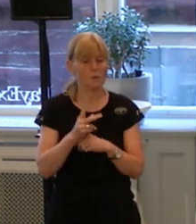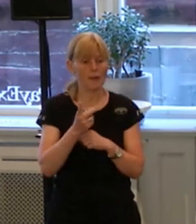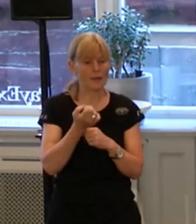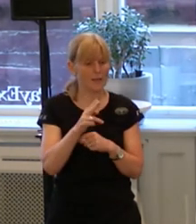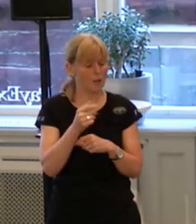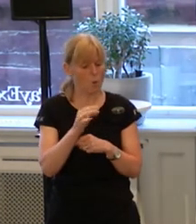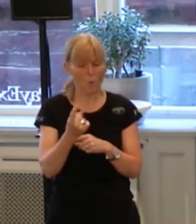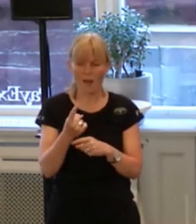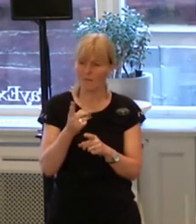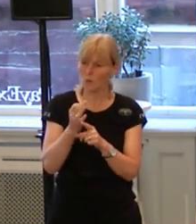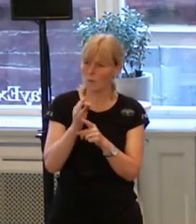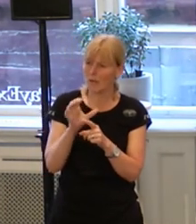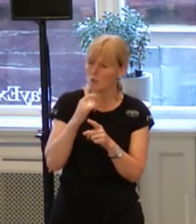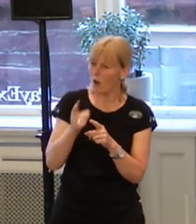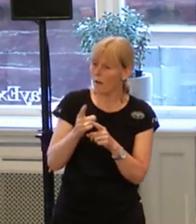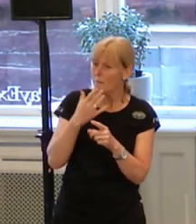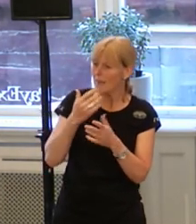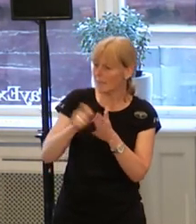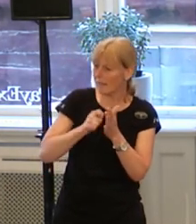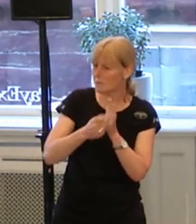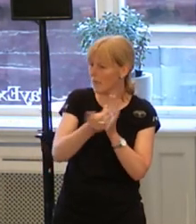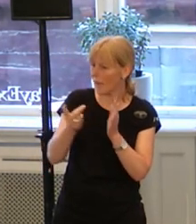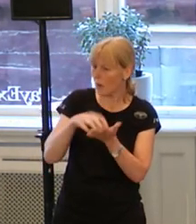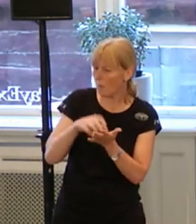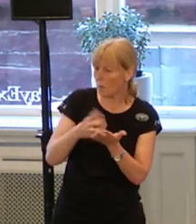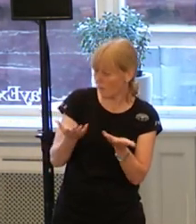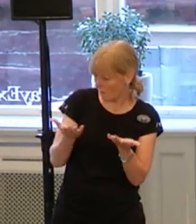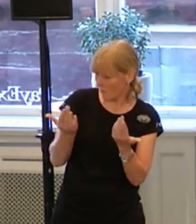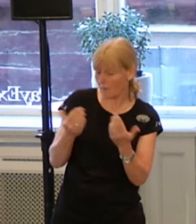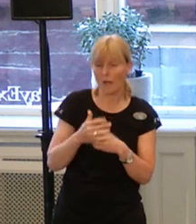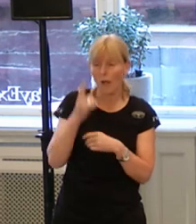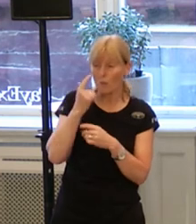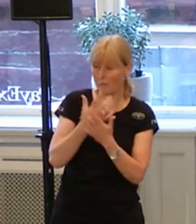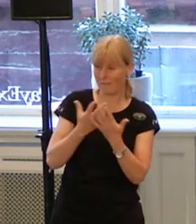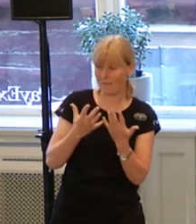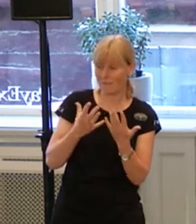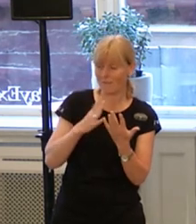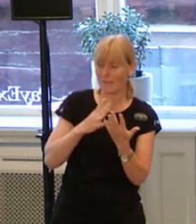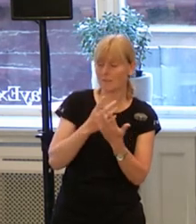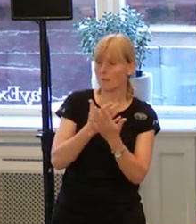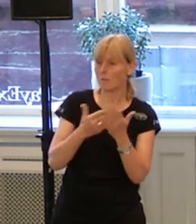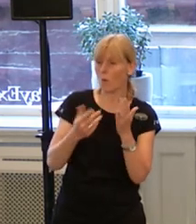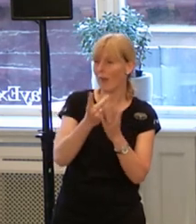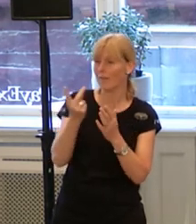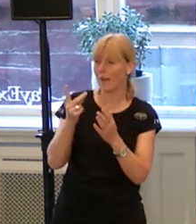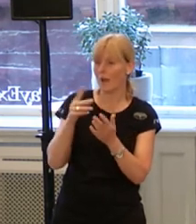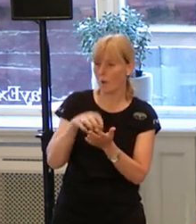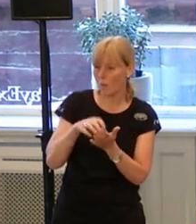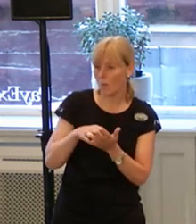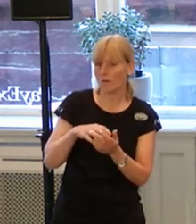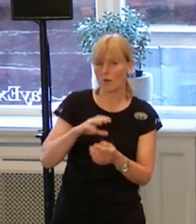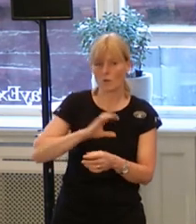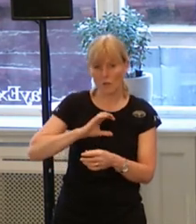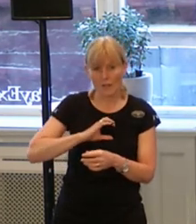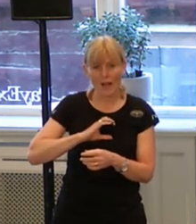Jonas pratade om, ge oss de bästa tipsen till andra kommuner. För jag antar att det finns från andra kommuner än Södertälje och Malmö här idag.